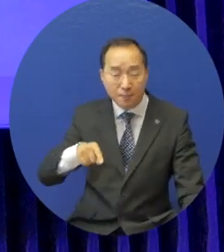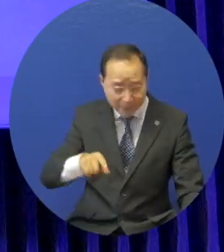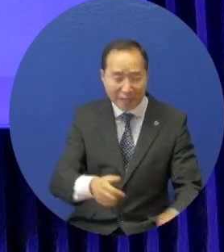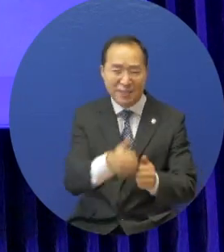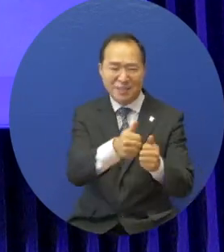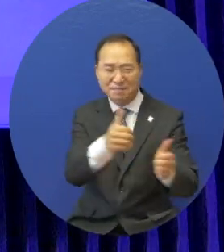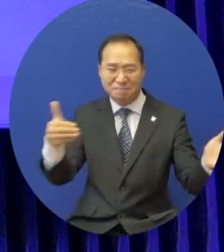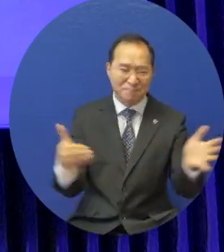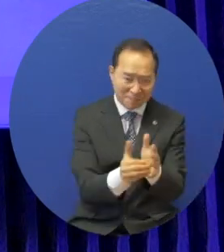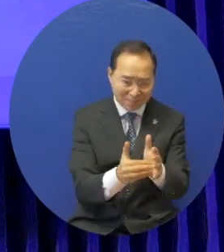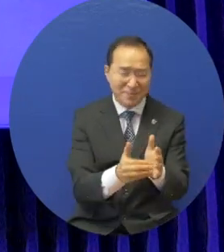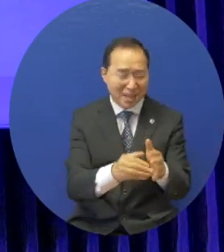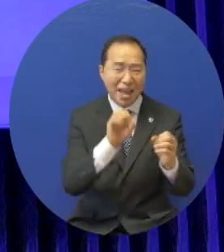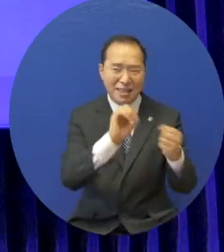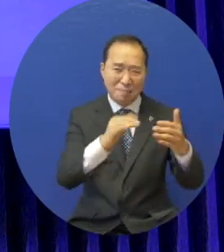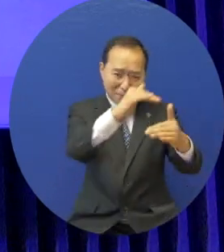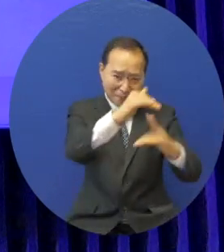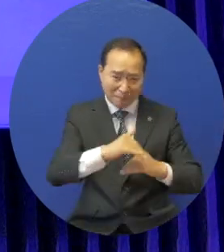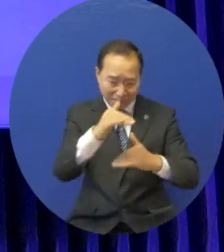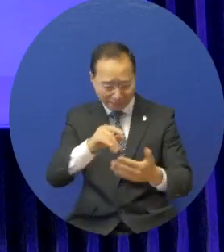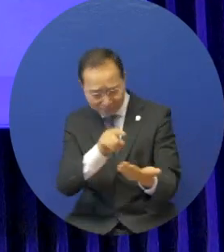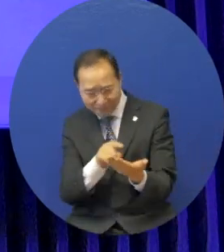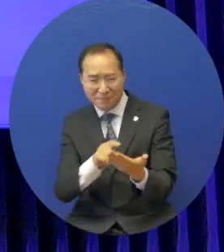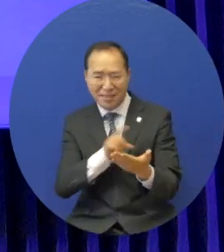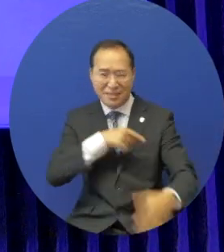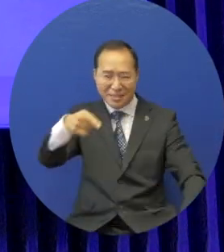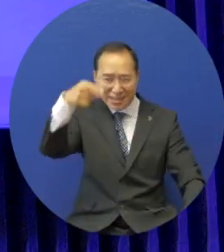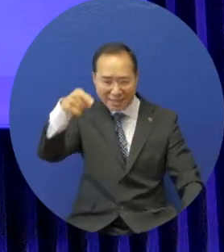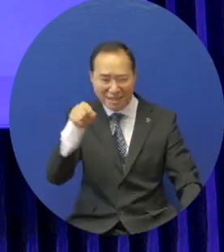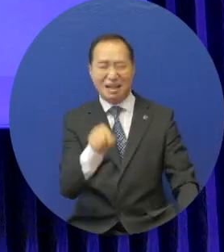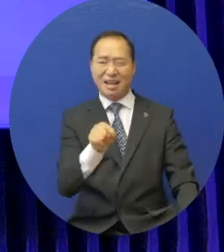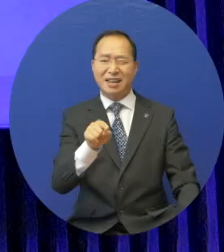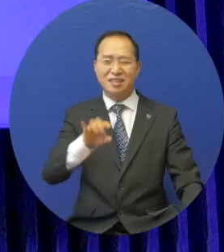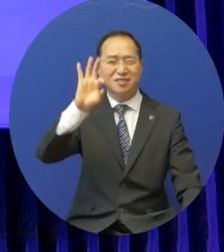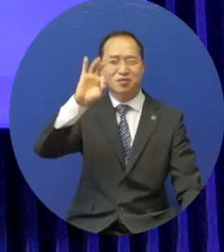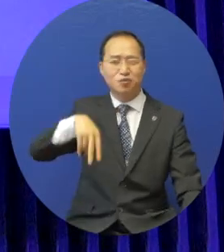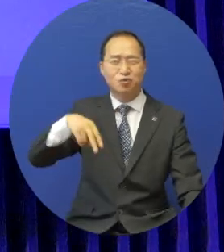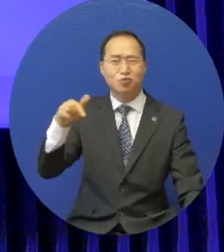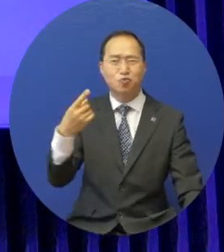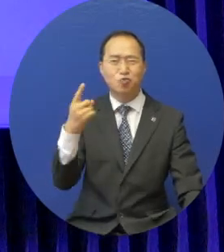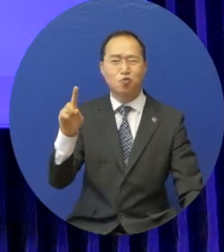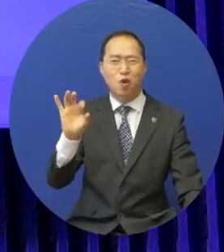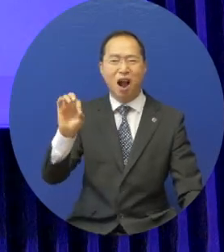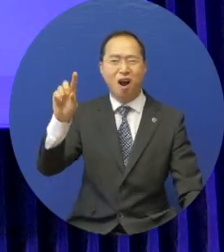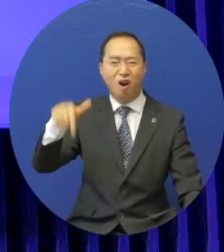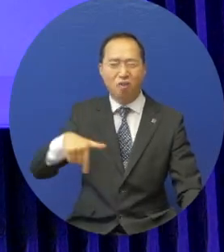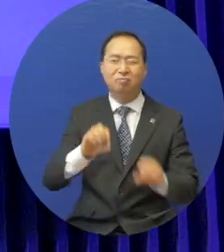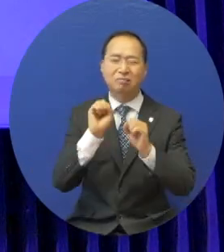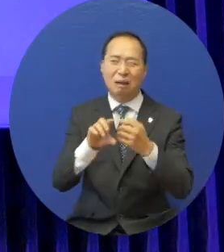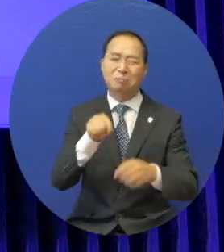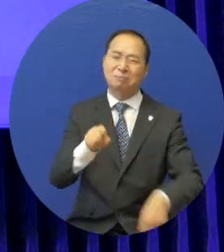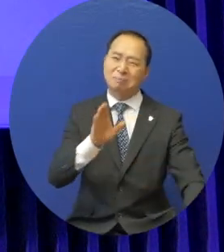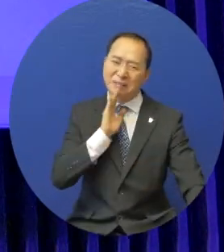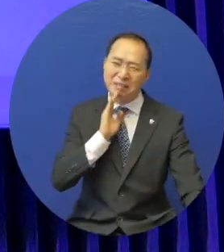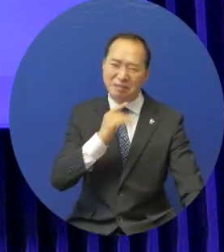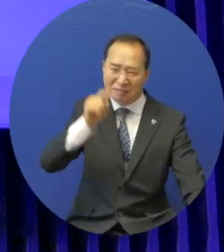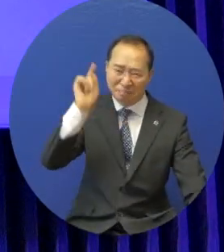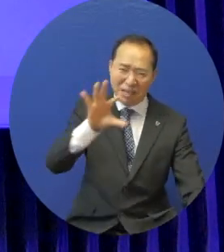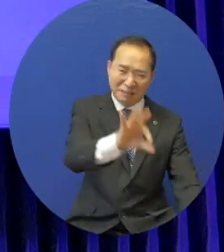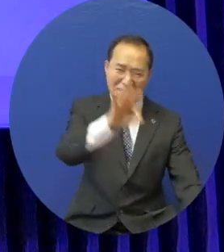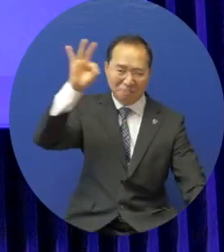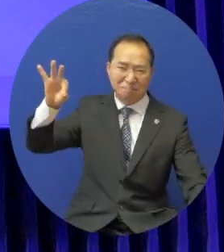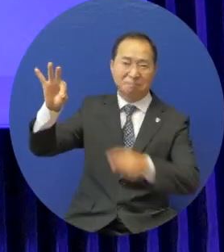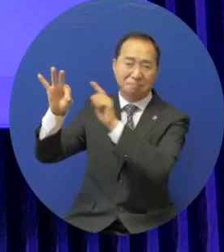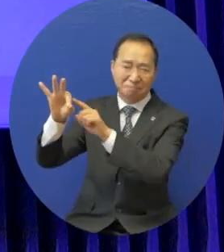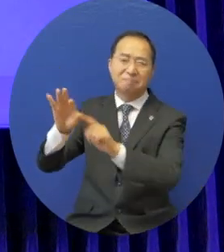와요. 그리고 나 과거 시험을 치릅니다. 그런데 1등으로 탁 제시된 답지가 보니까 유광억이라는 사람이 쓴 게 맞아 보여요.